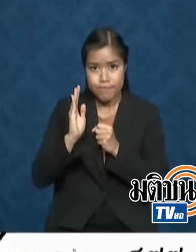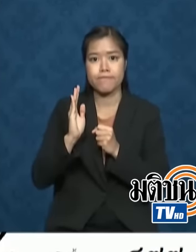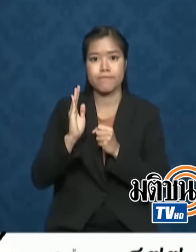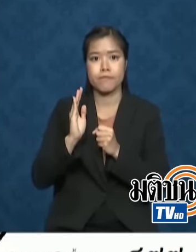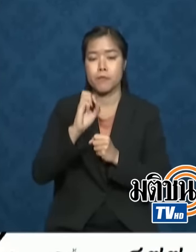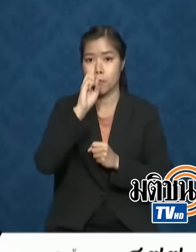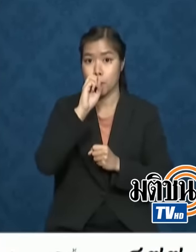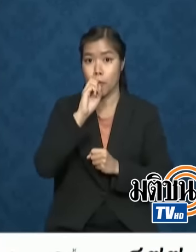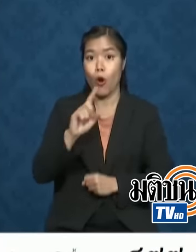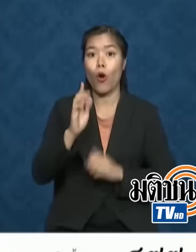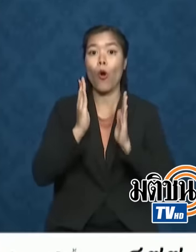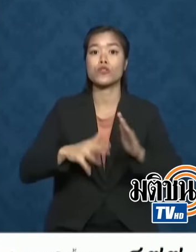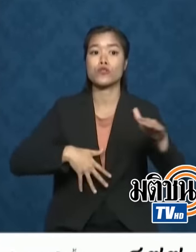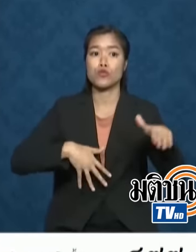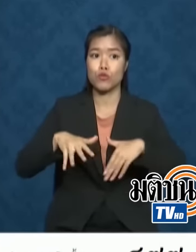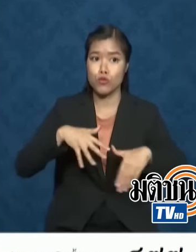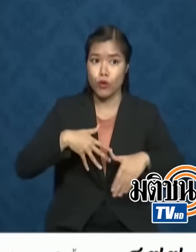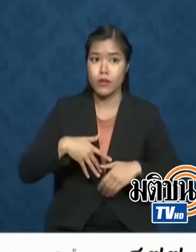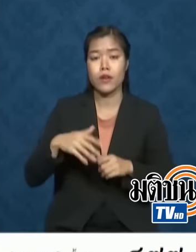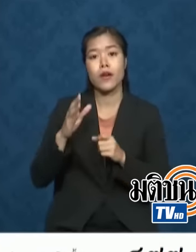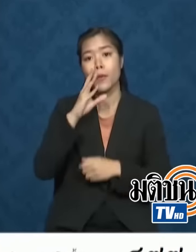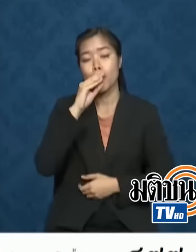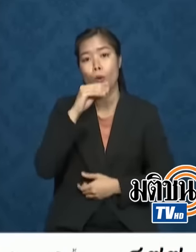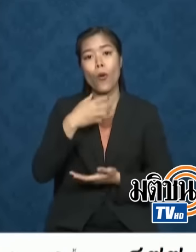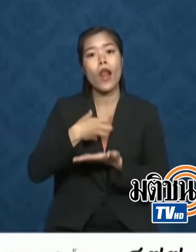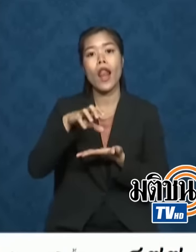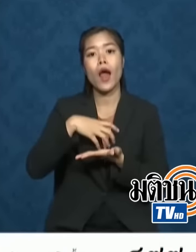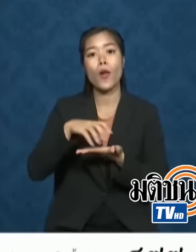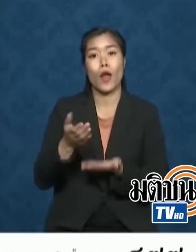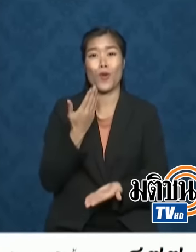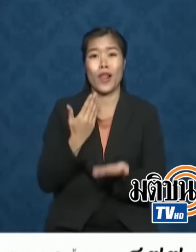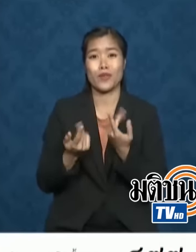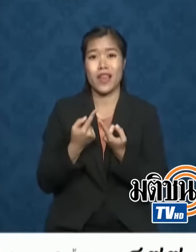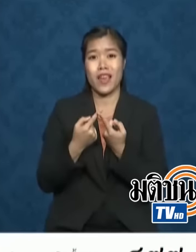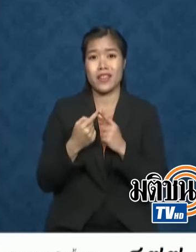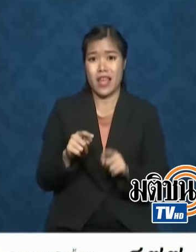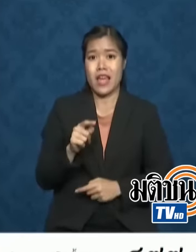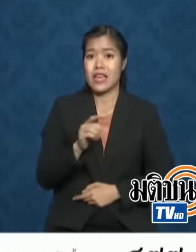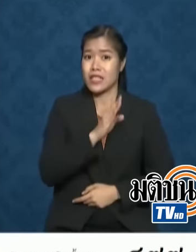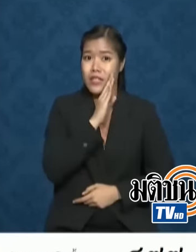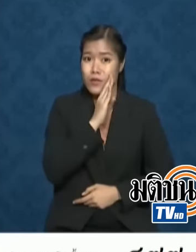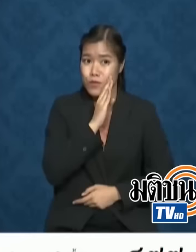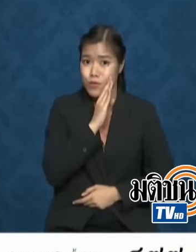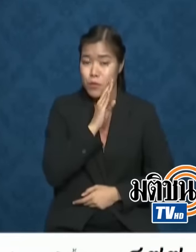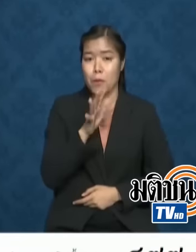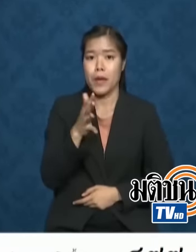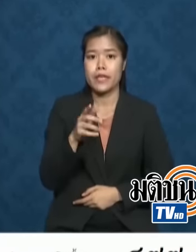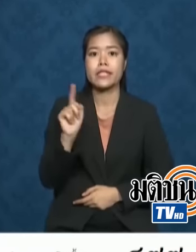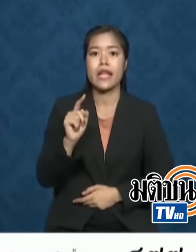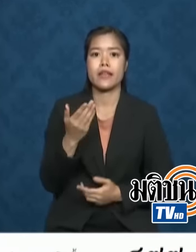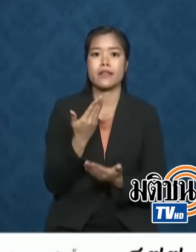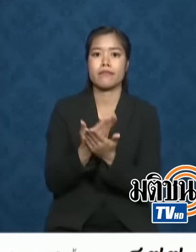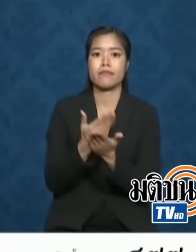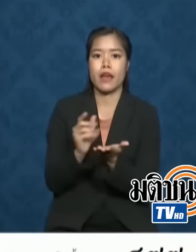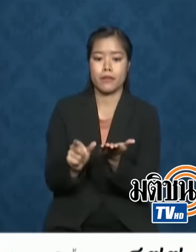ไว้คนจะพูดอะไรก็ได้แต่สิ่งเดียวที่โกหกประชาชนไม่ได้คือตัวเลขงบประม